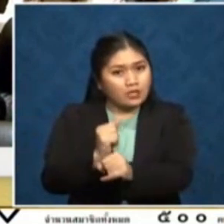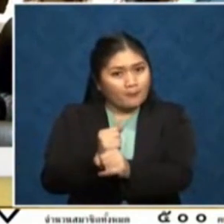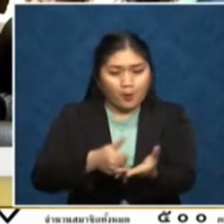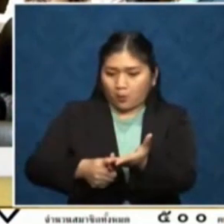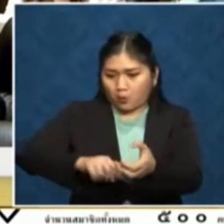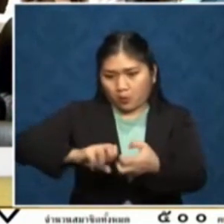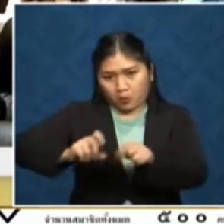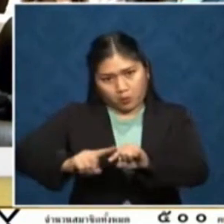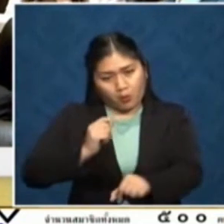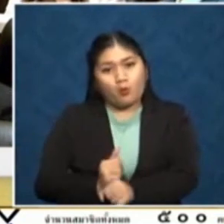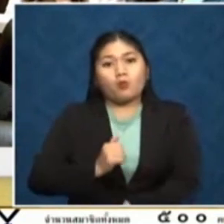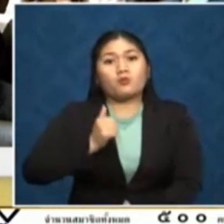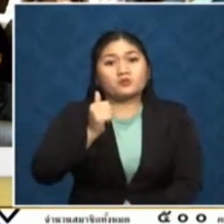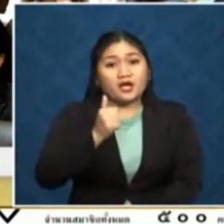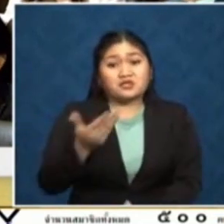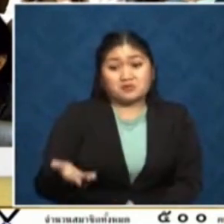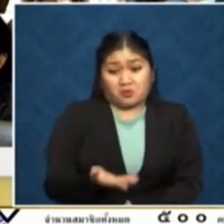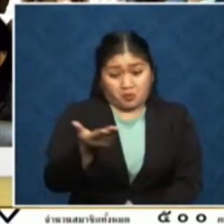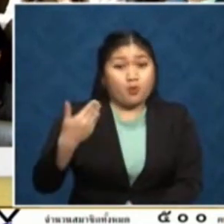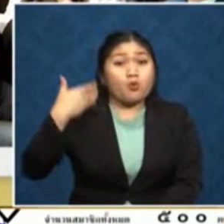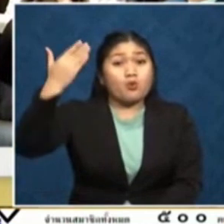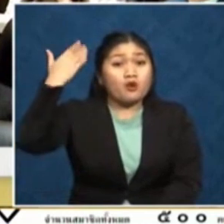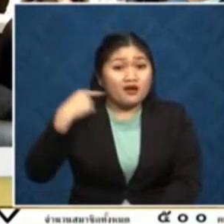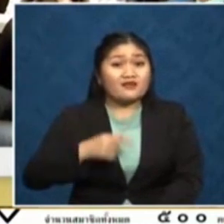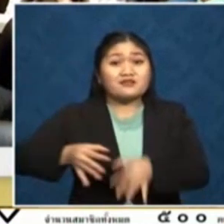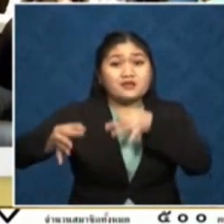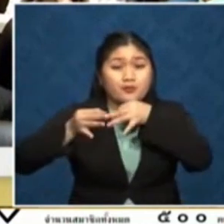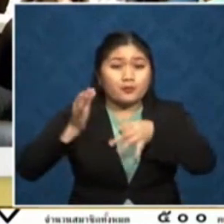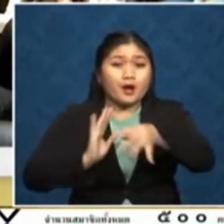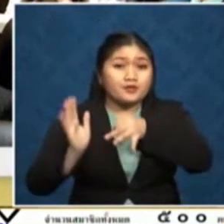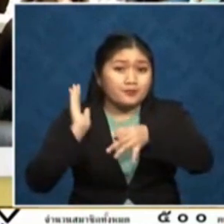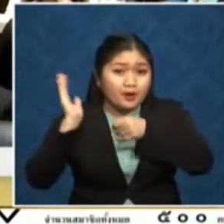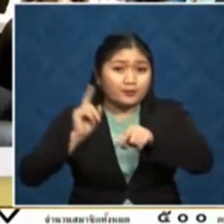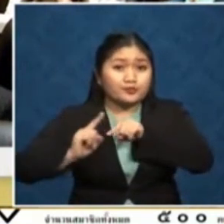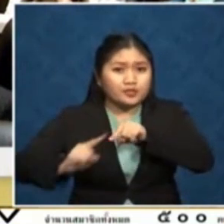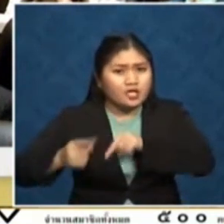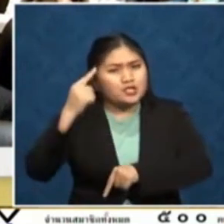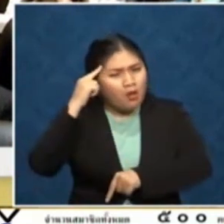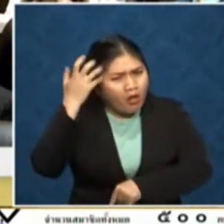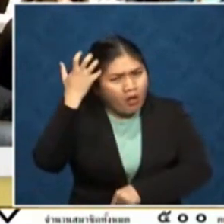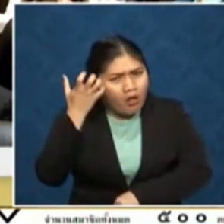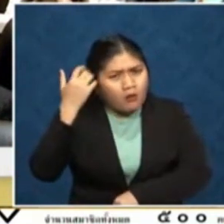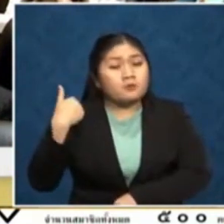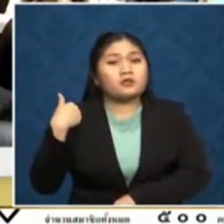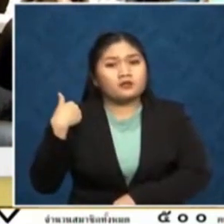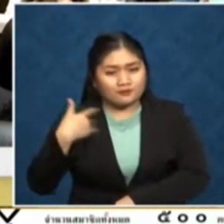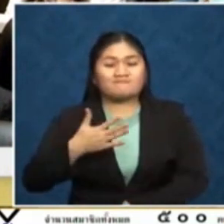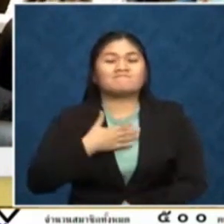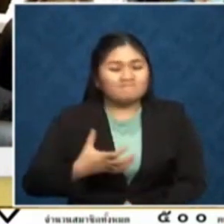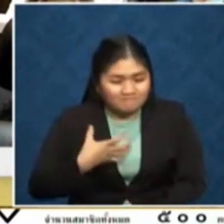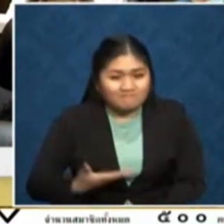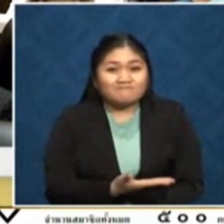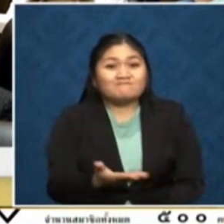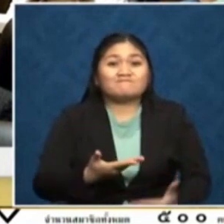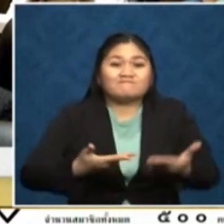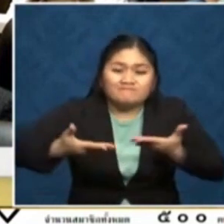ผมเชื่อว่าเรามีขั้นตอนในกรรมาธิการที่จะไปแก้ไขได้อย่างที่เพื่อนสมาชิกผู้อภิปรายก่อนห